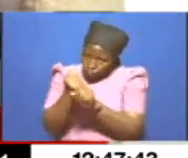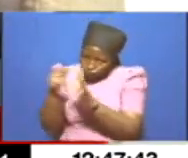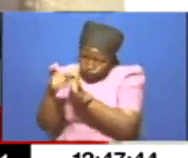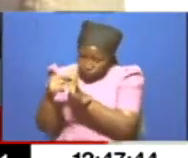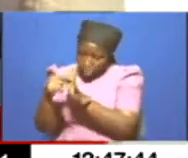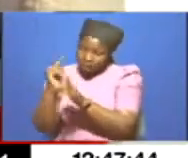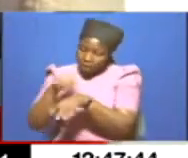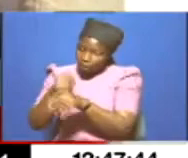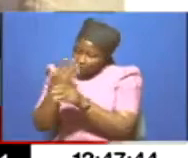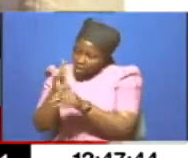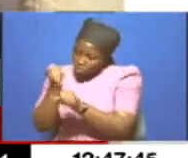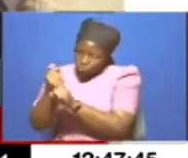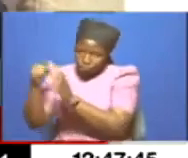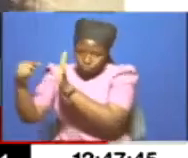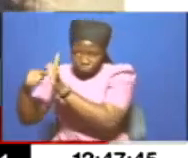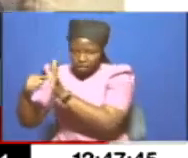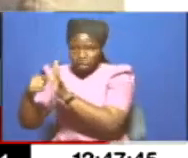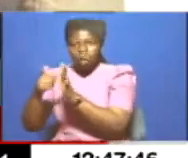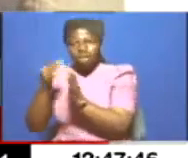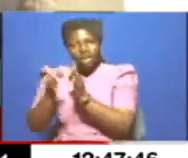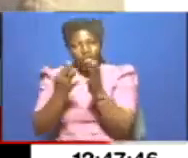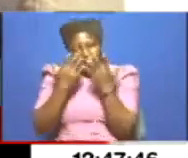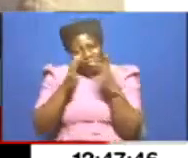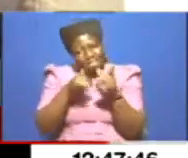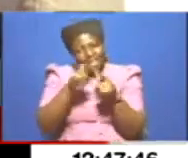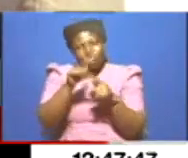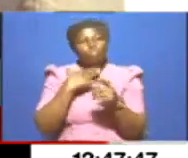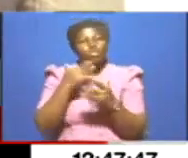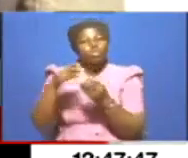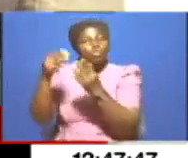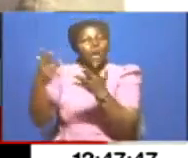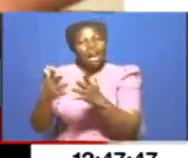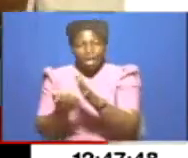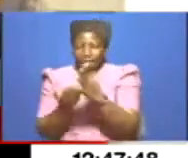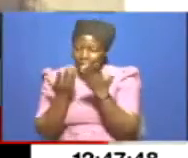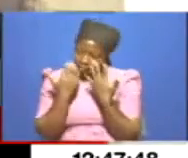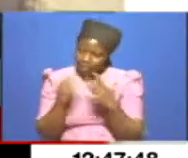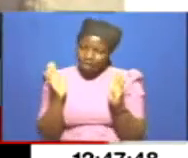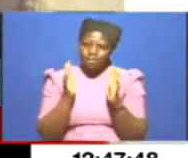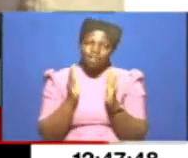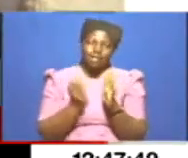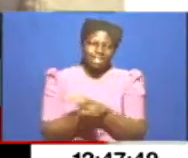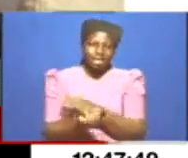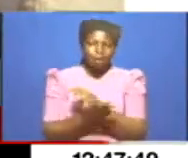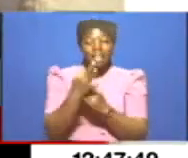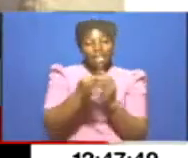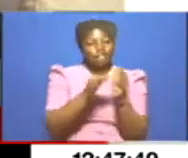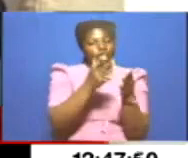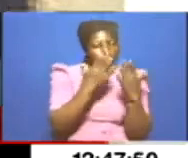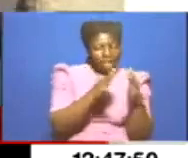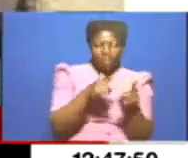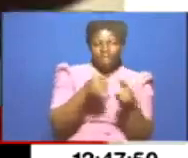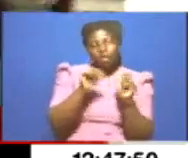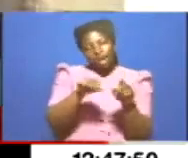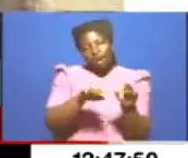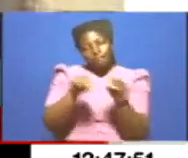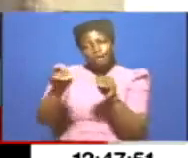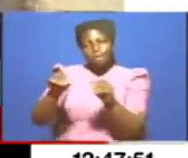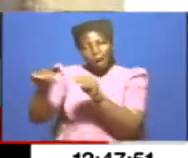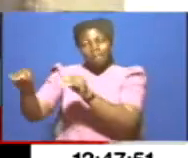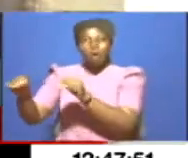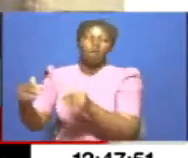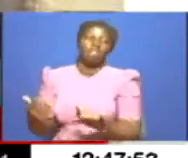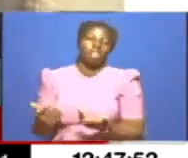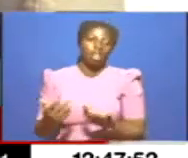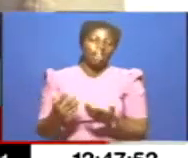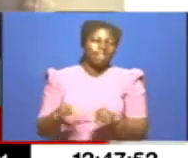alafu ukitoka hapo utataka kwenda wapi, amuelezee. Ukimaliza hiyo basi unaweza kuenda pale. Mpe directives, usimwache hivi tu,